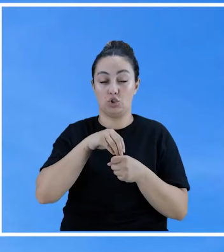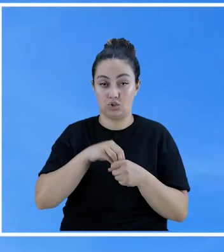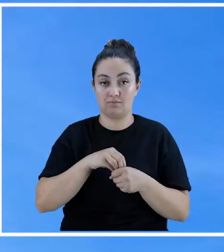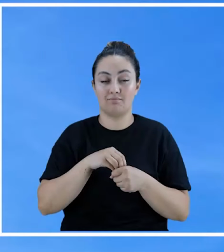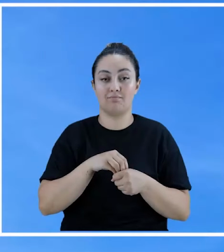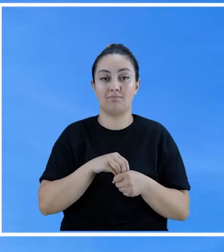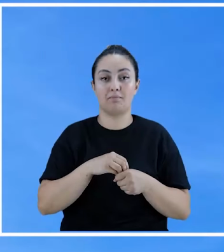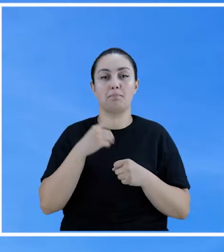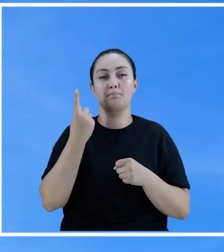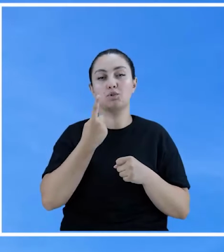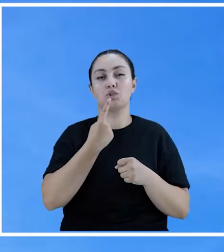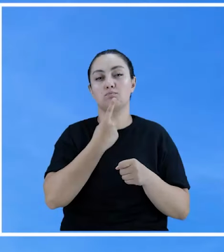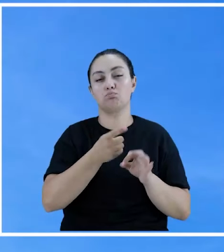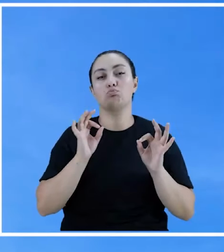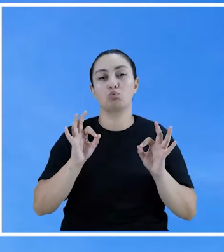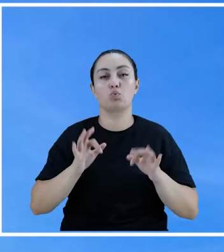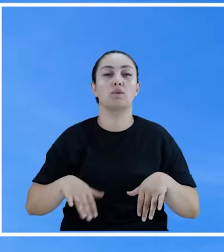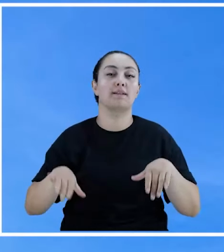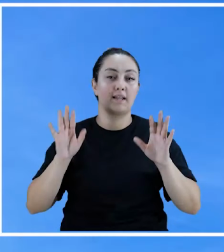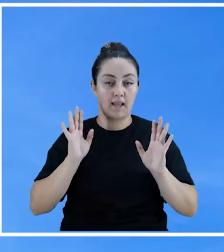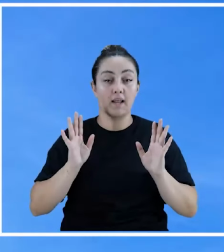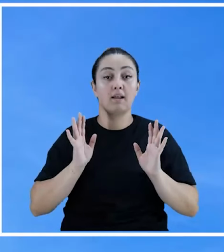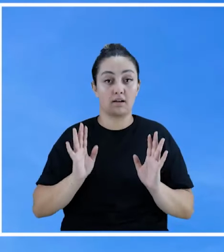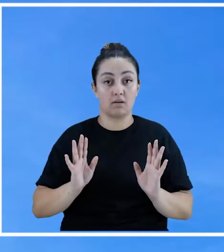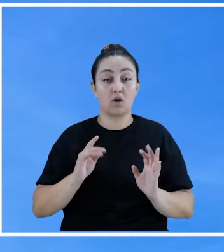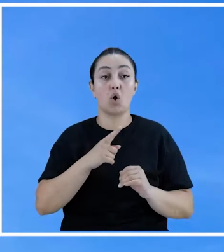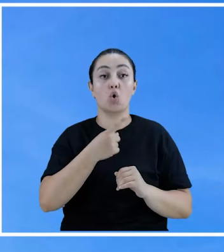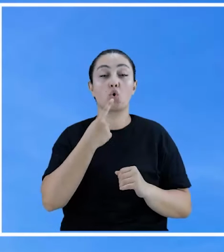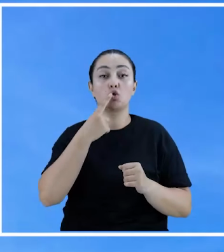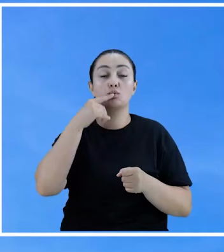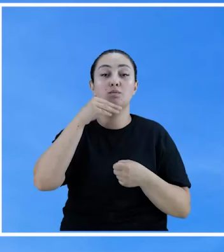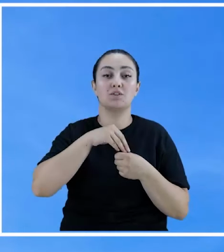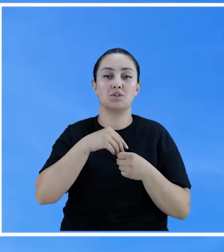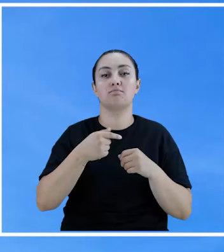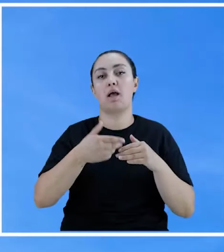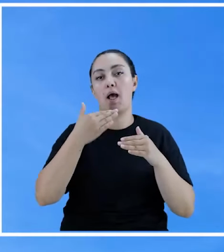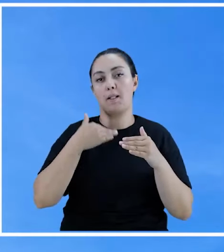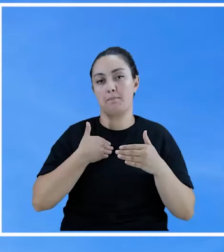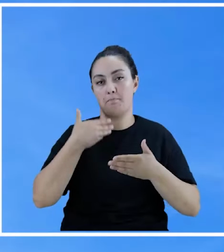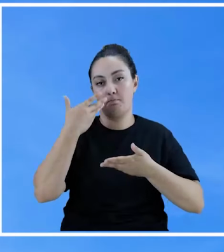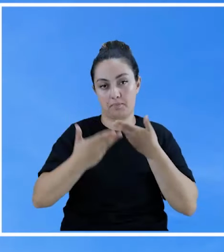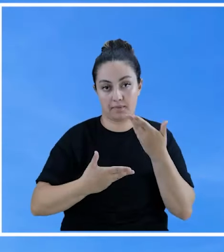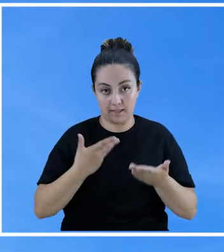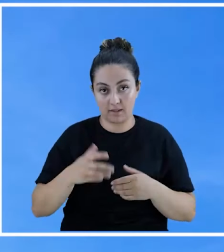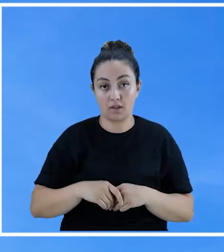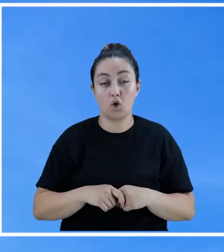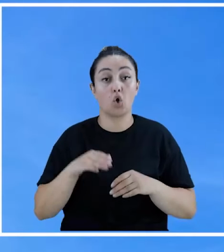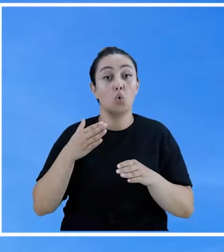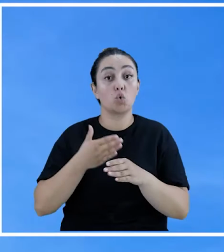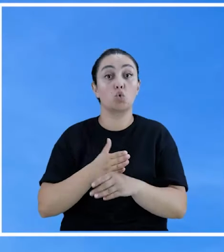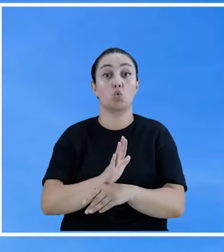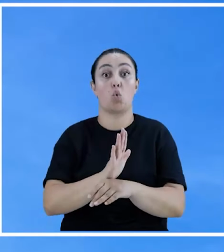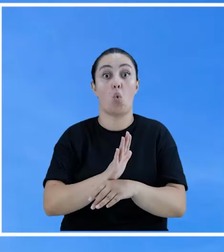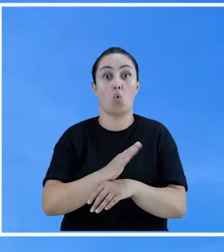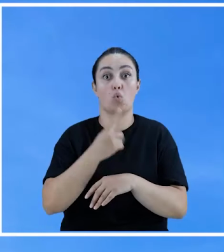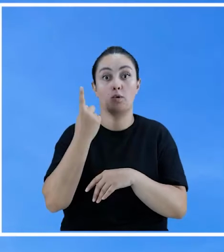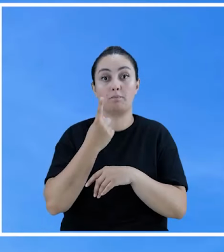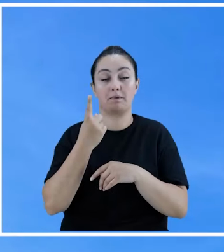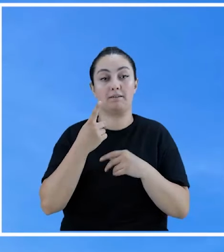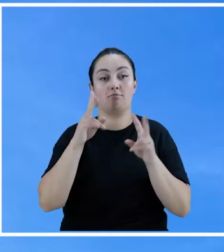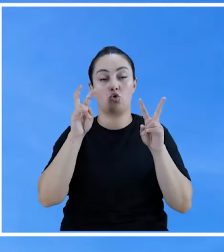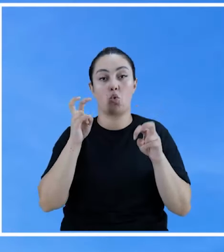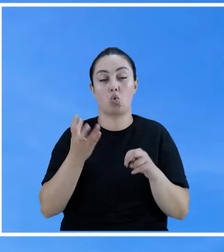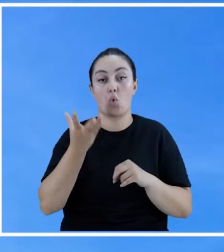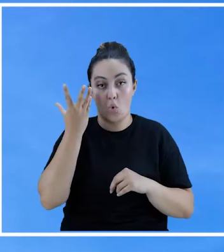ilgili direkt bir şey söylemek mümkün değil. Yani konuşmamız sırasında hep altını çizdim. Eğer doğru bir şekilde yorumlanmışsa